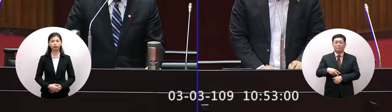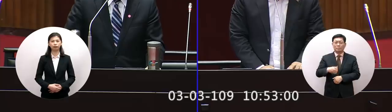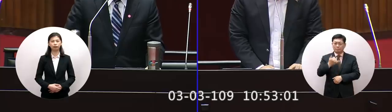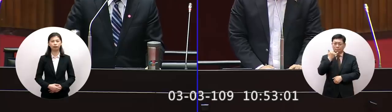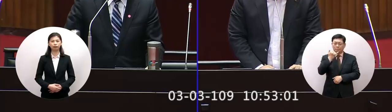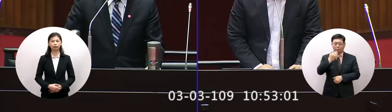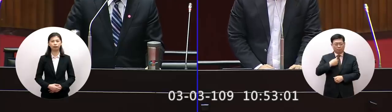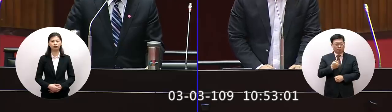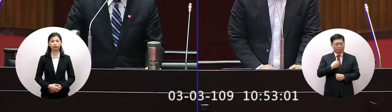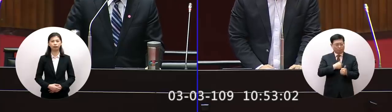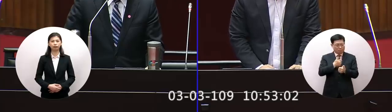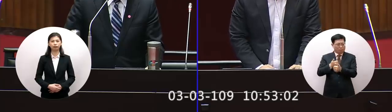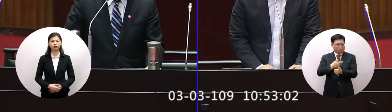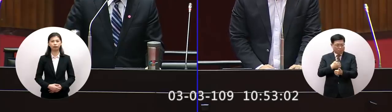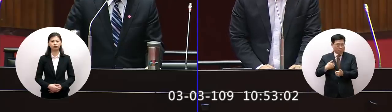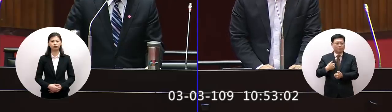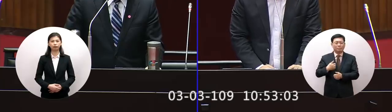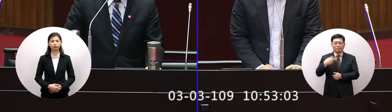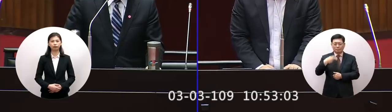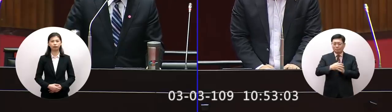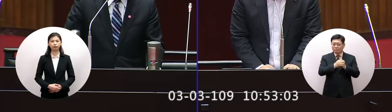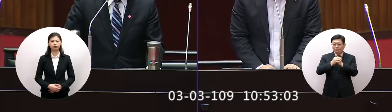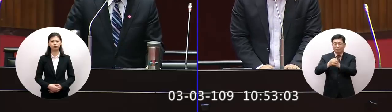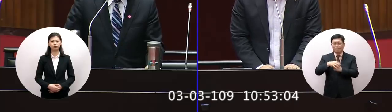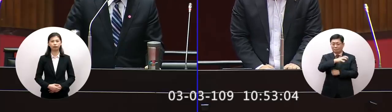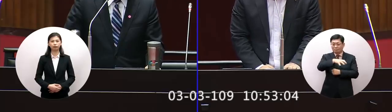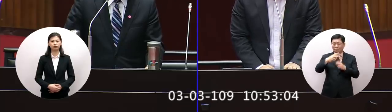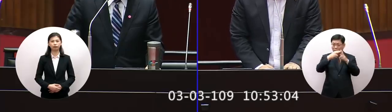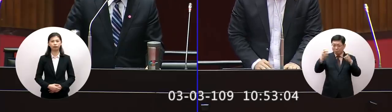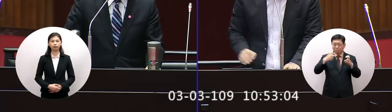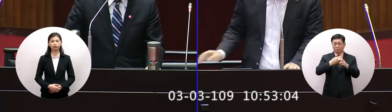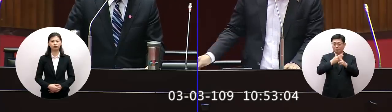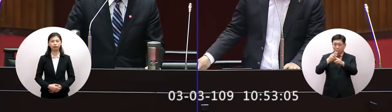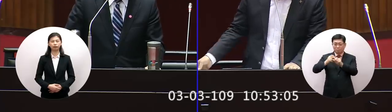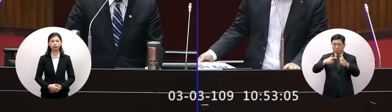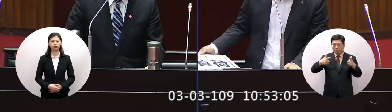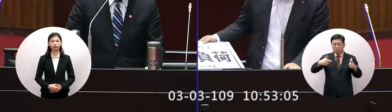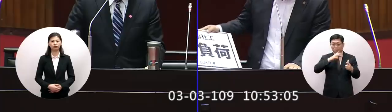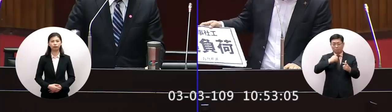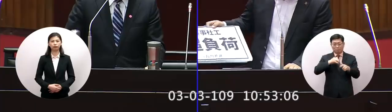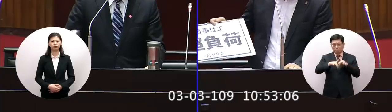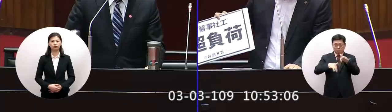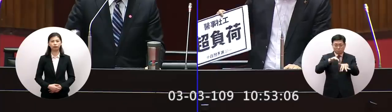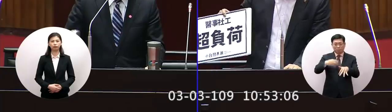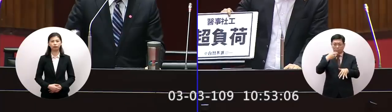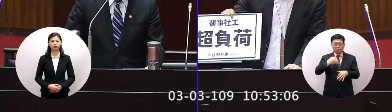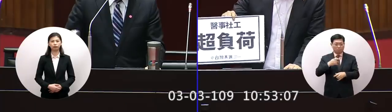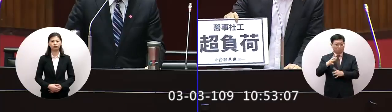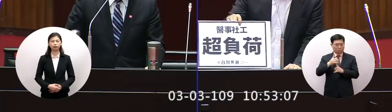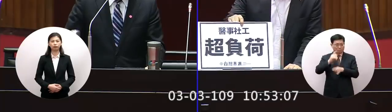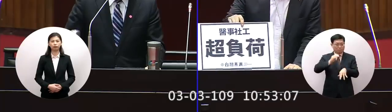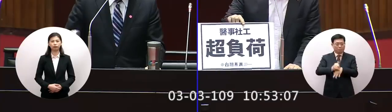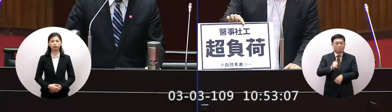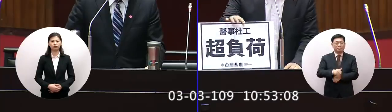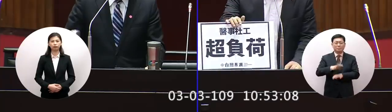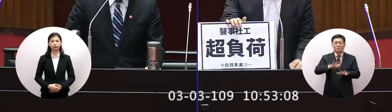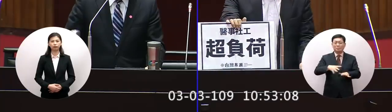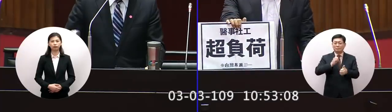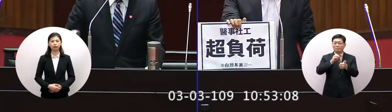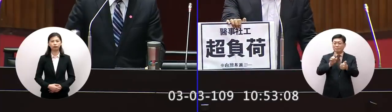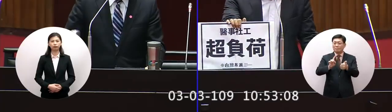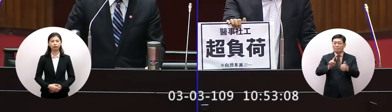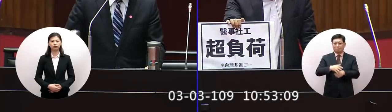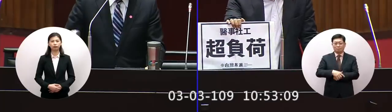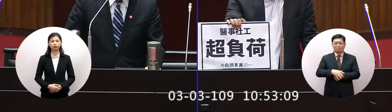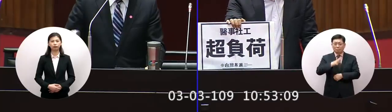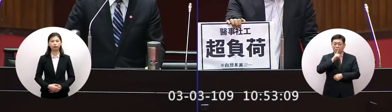即个爱渡过难关，嘛祝福各地方的公庙宗教吼，永会幸福，成为显赫啊！今仔日要讲的是即个